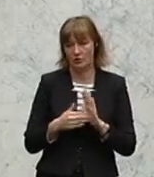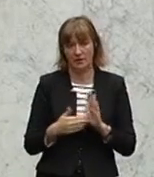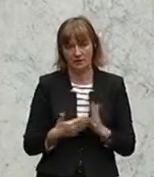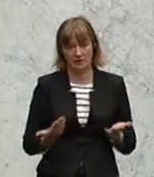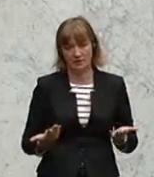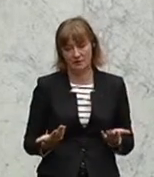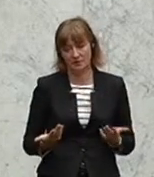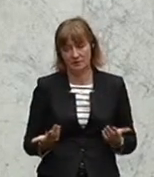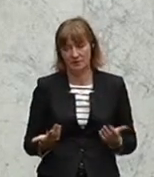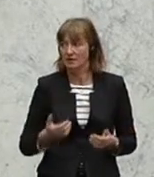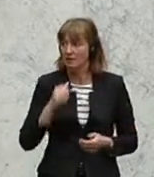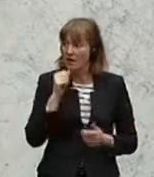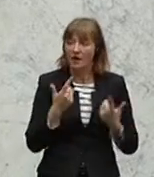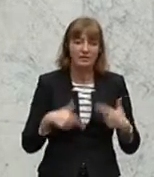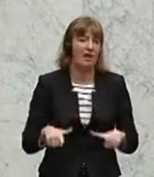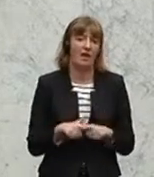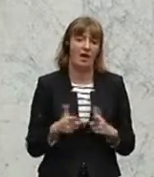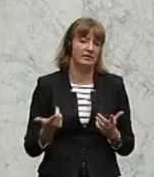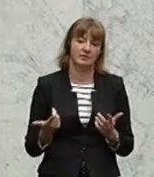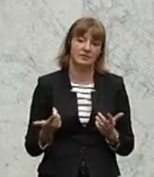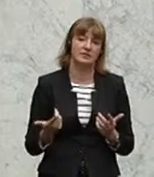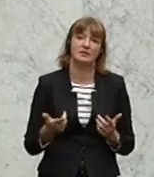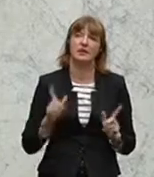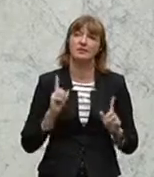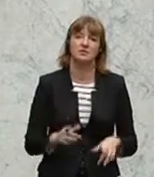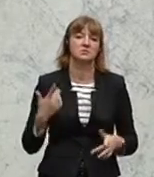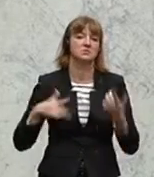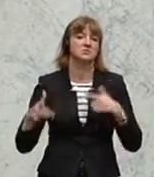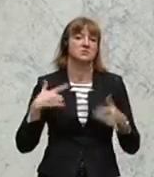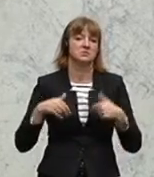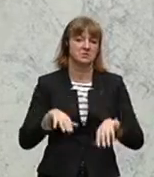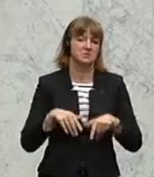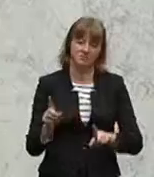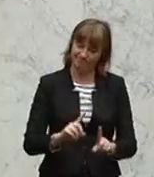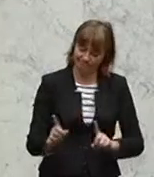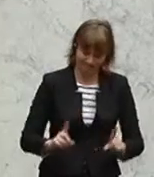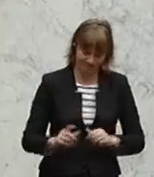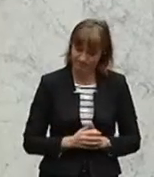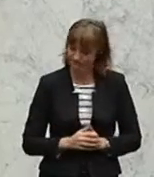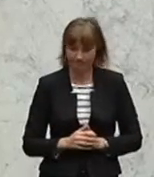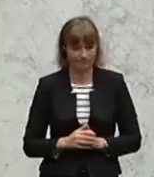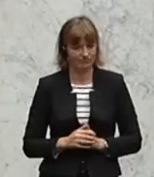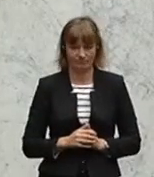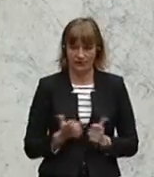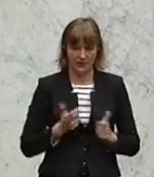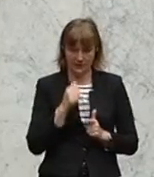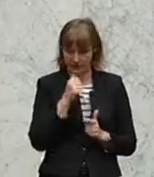Und kein Land sollte sich aus dieser Verantwortung davonstehlen. Wir